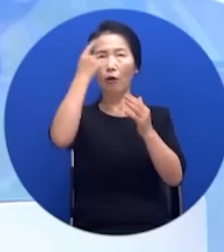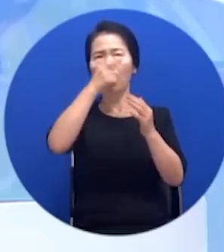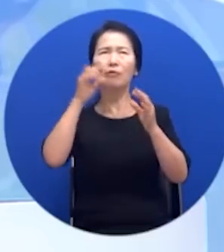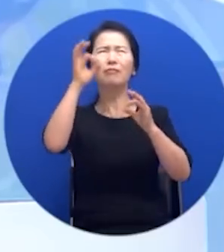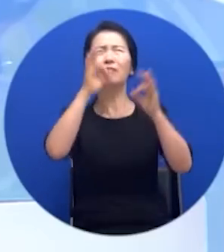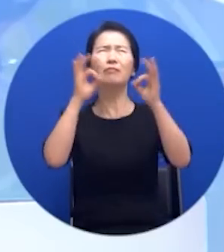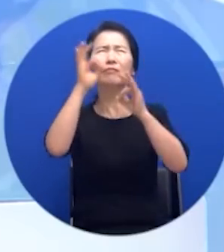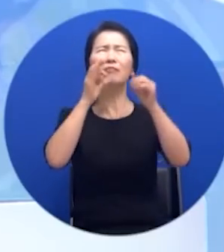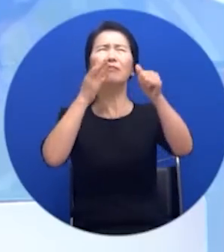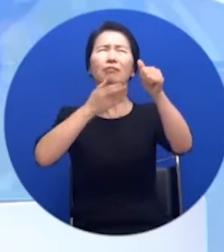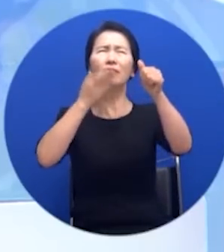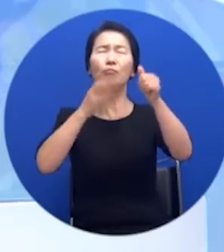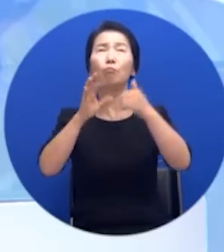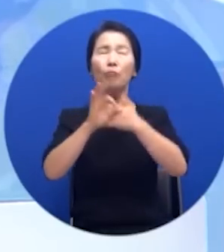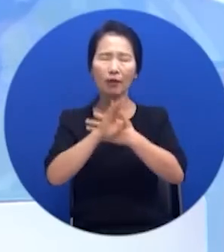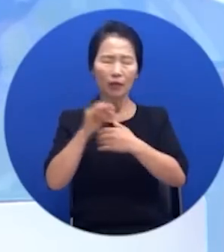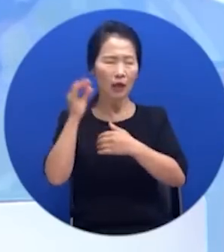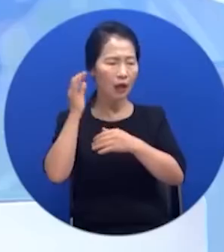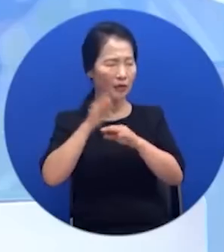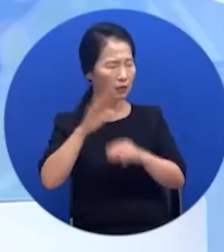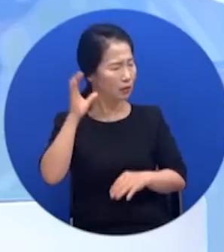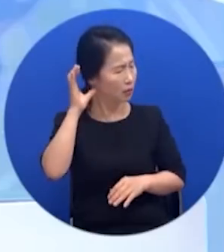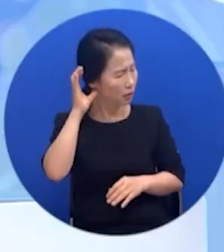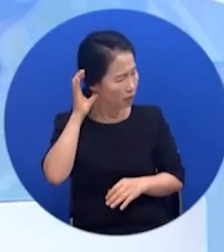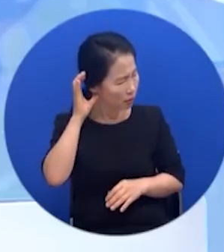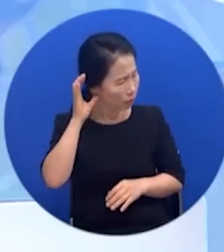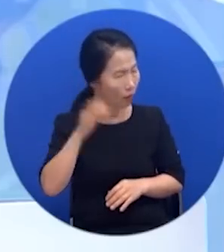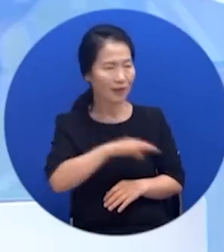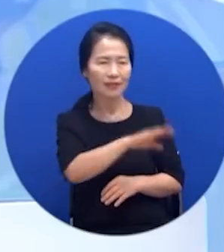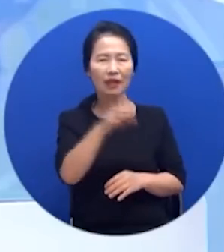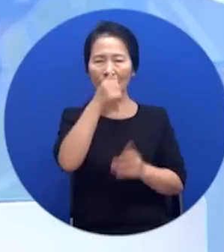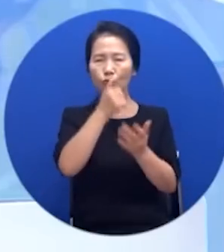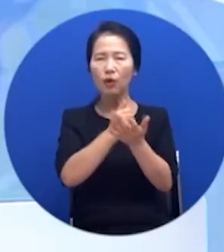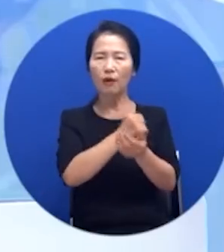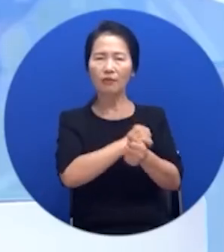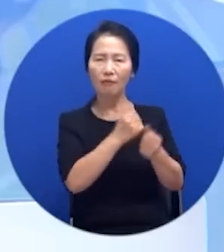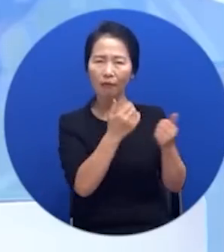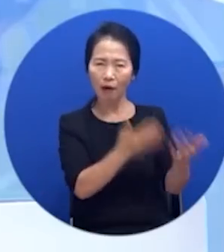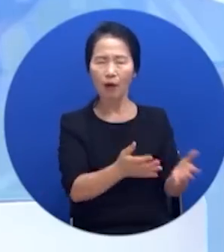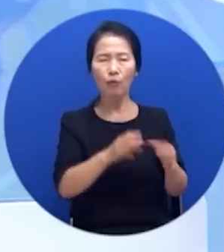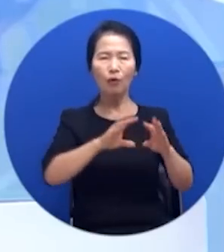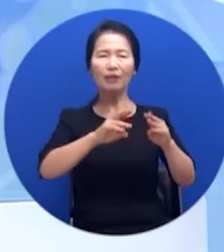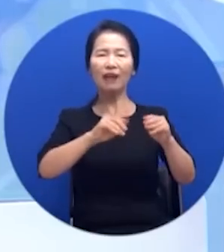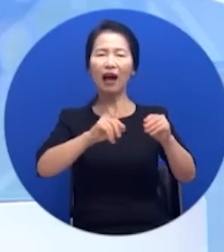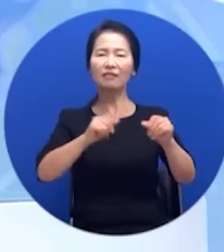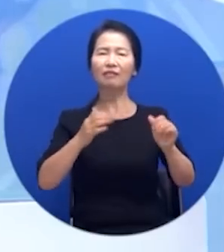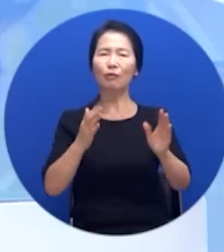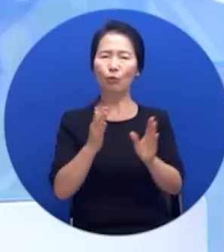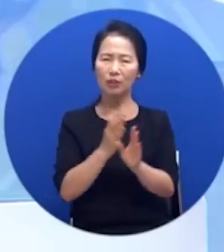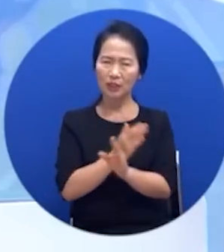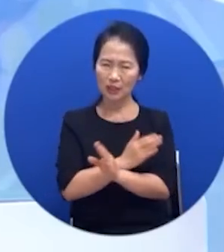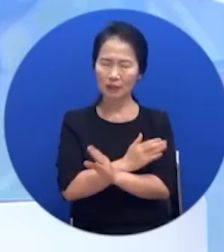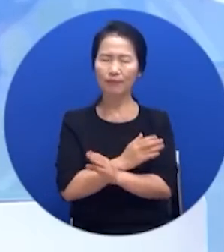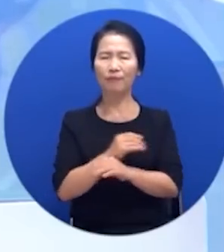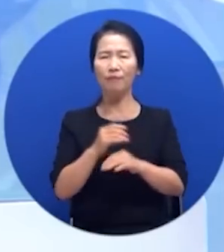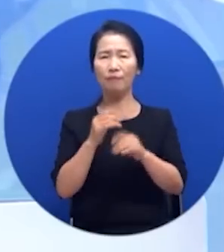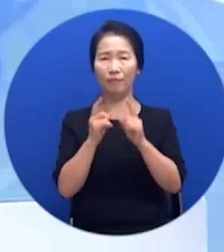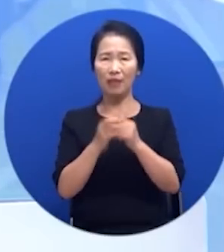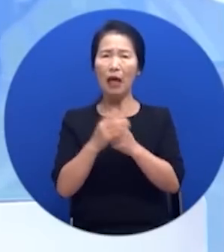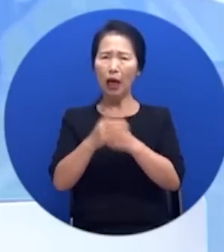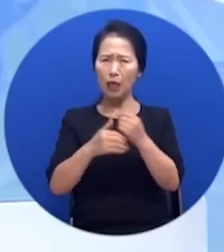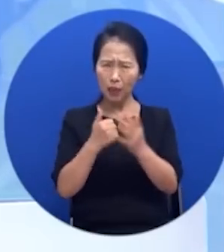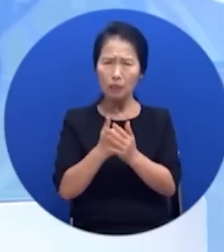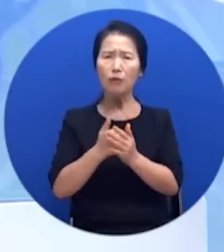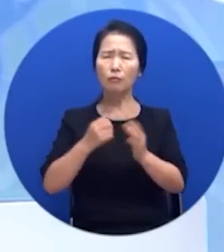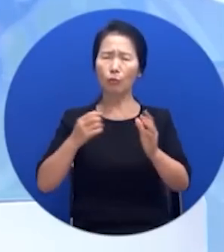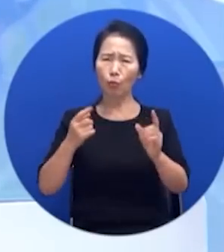내가 하늘에서 듣고 그들의 죄를 사하고 그들의 땅을 고칠지라. 하나님께서 고친다고